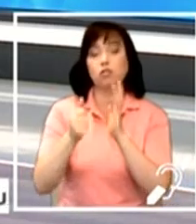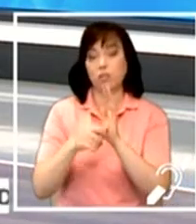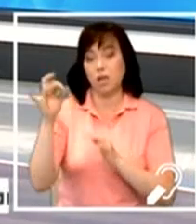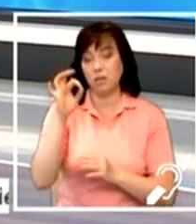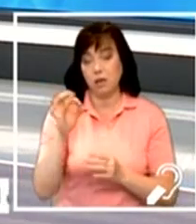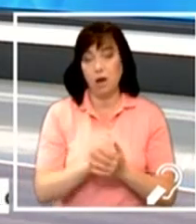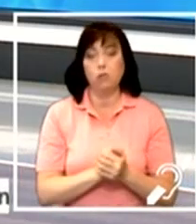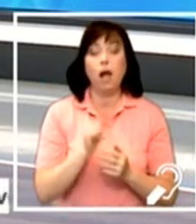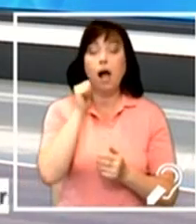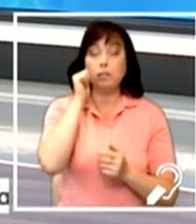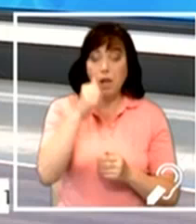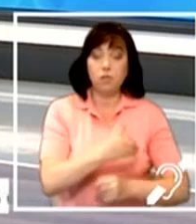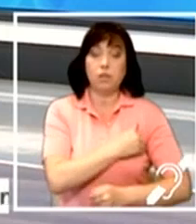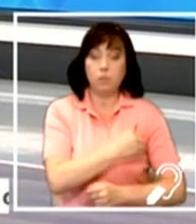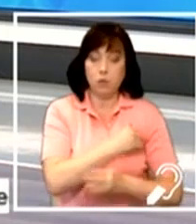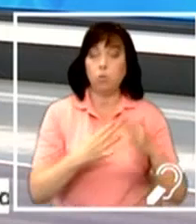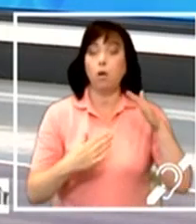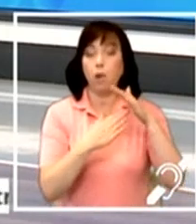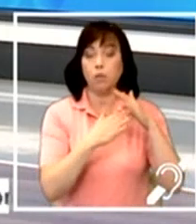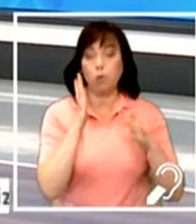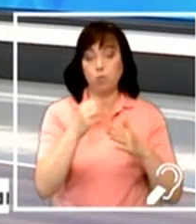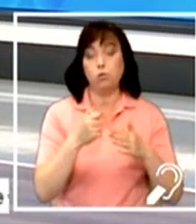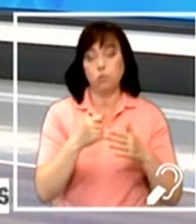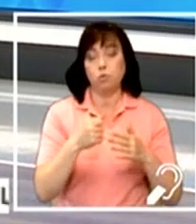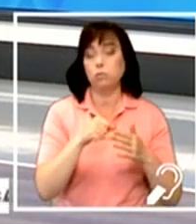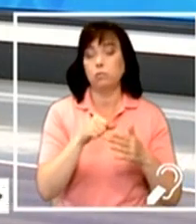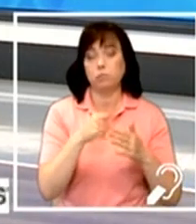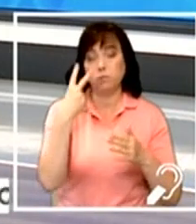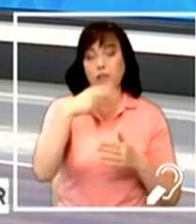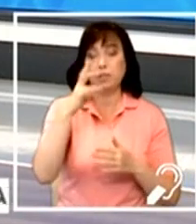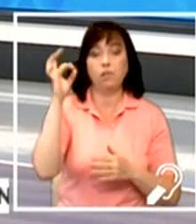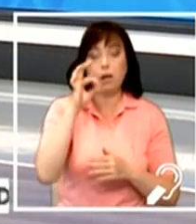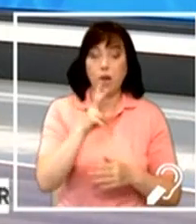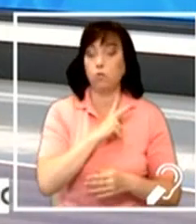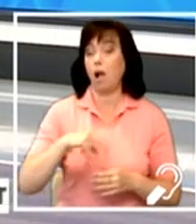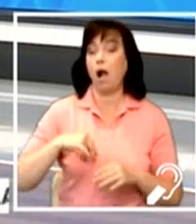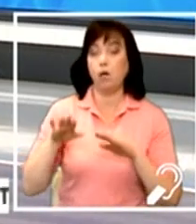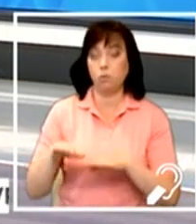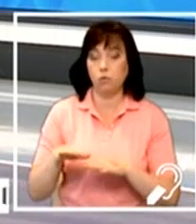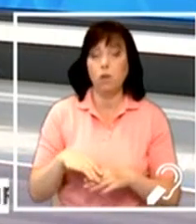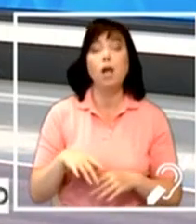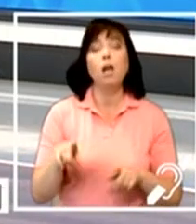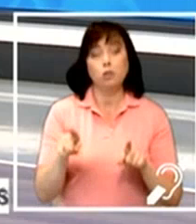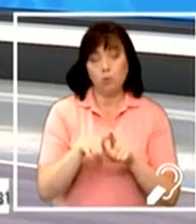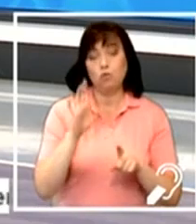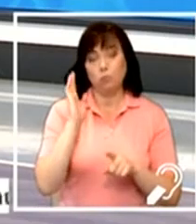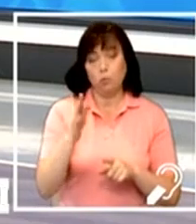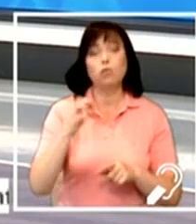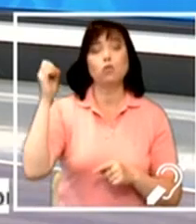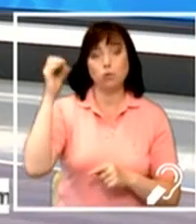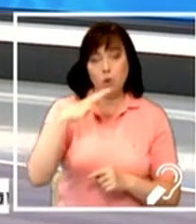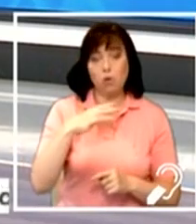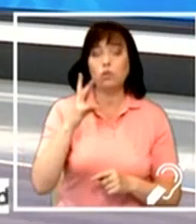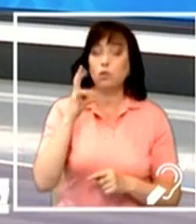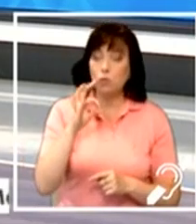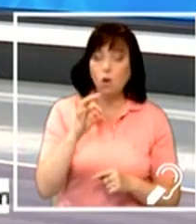16 grade. Iar mâine, temperaturile maxime vor ajunge până la cel mult 22 de grade la Cahul. Ne vom bucura totodată de prezența